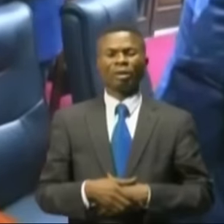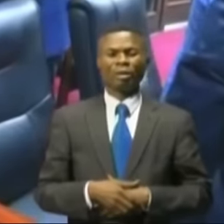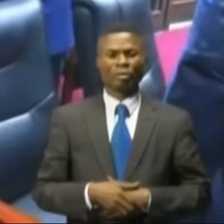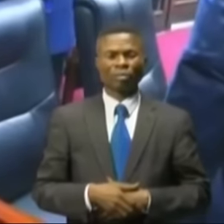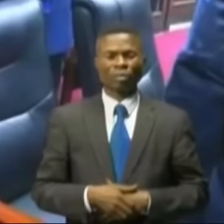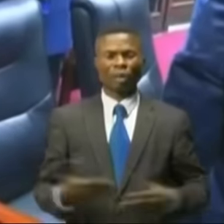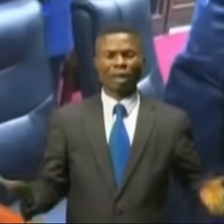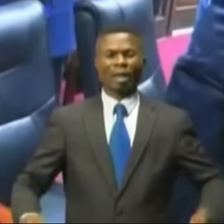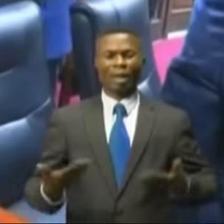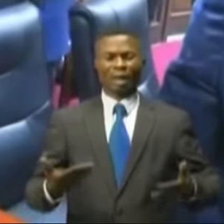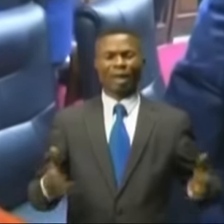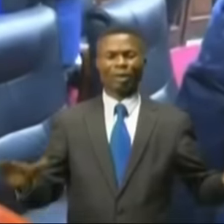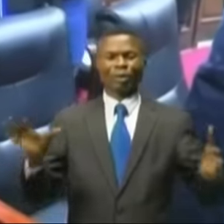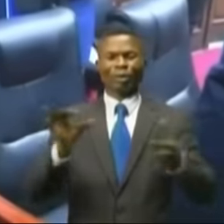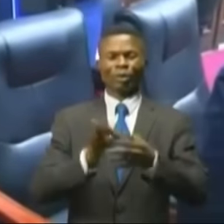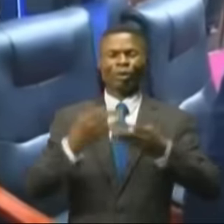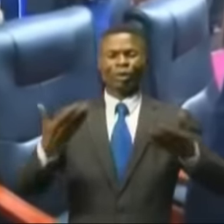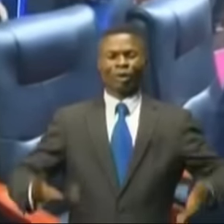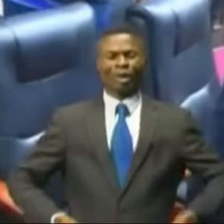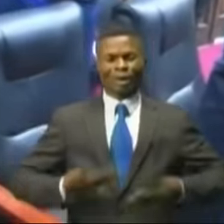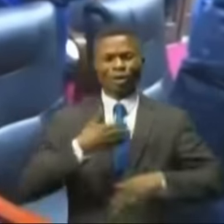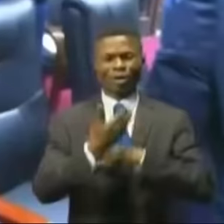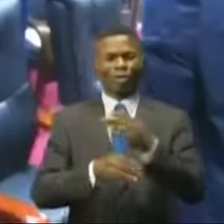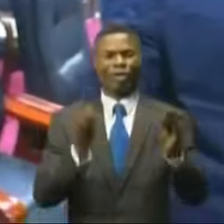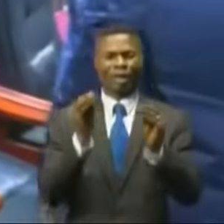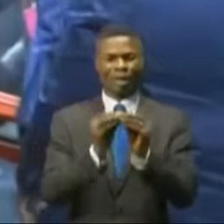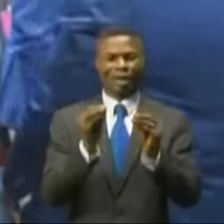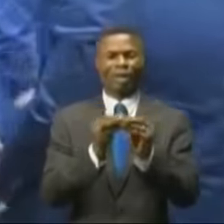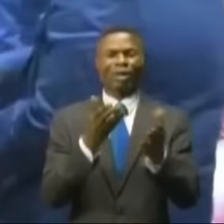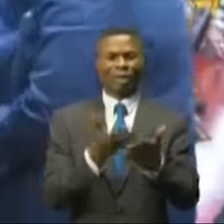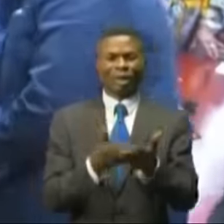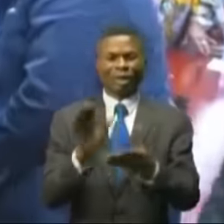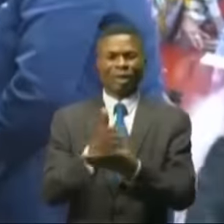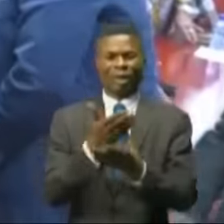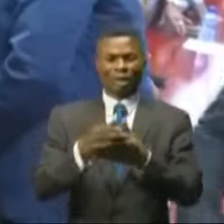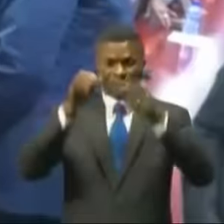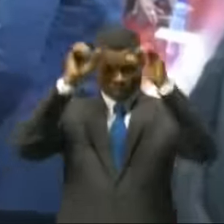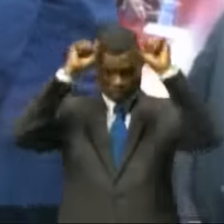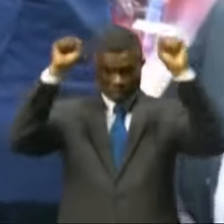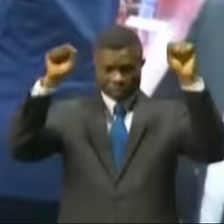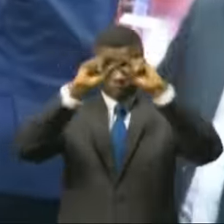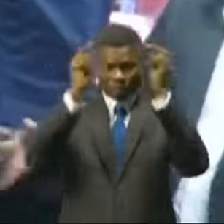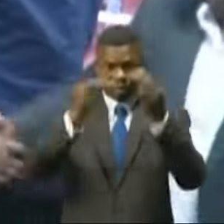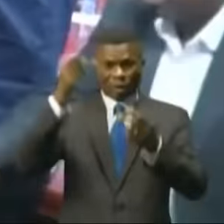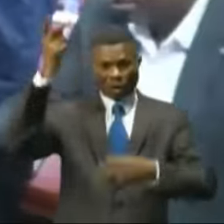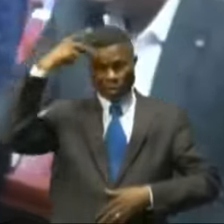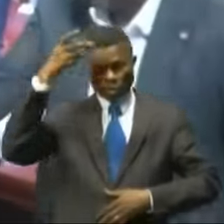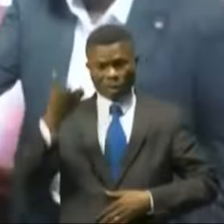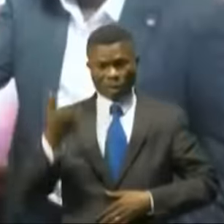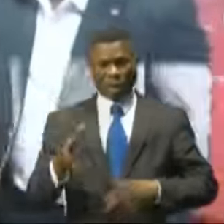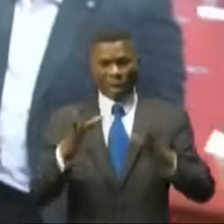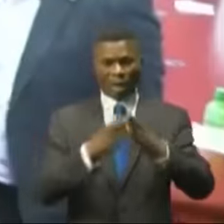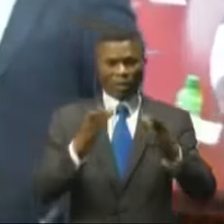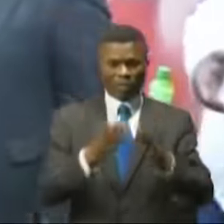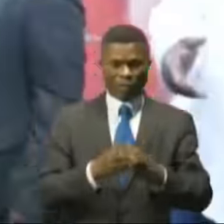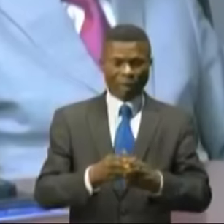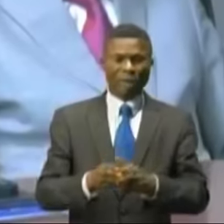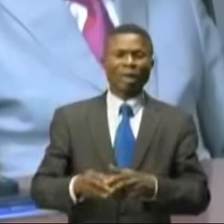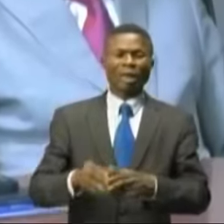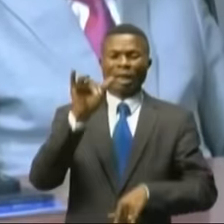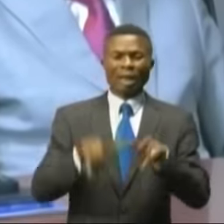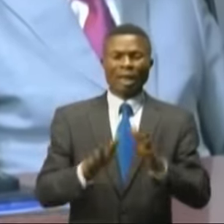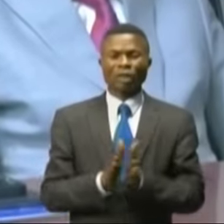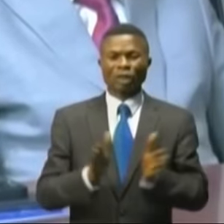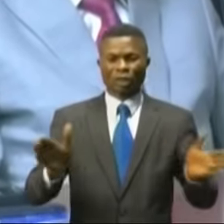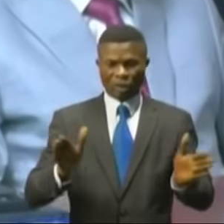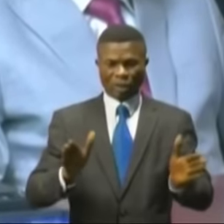une ambiance de convivialité que s'est déroulée cette réunion entre les présidiums et les chefs de regroupement politique de l'Union sacrée de la